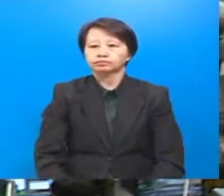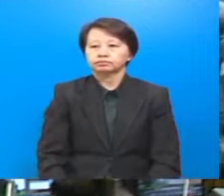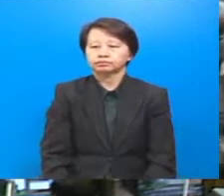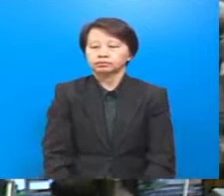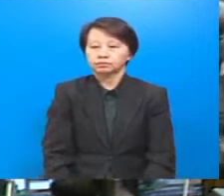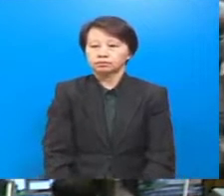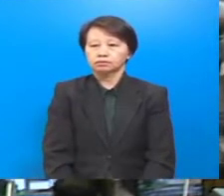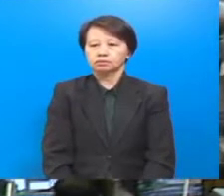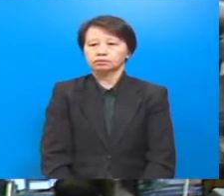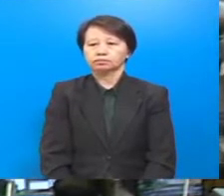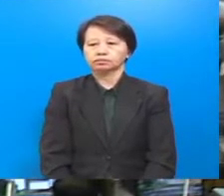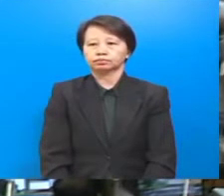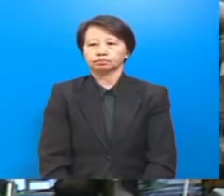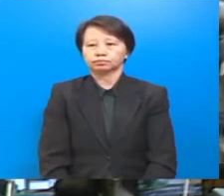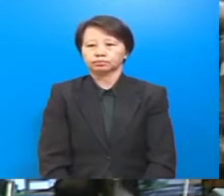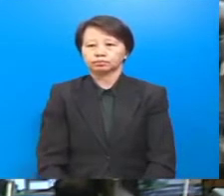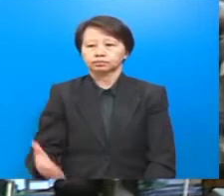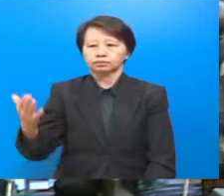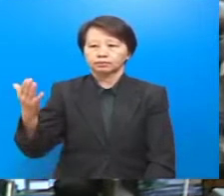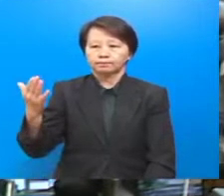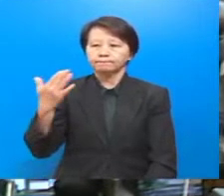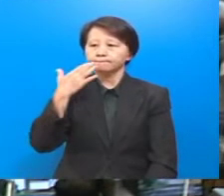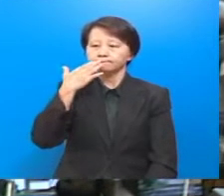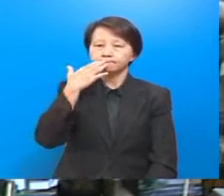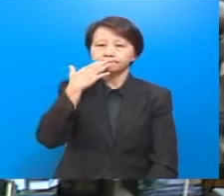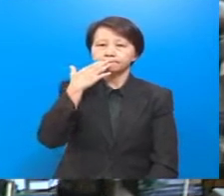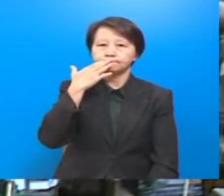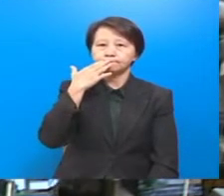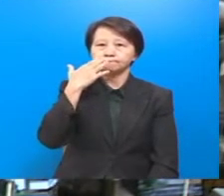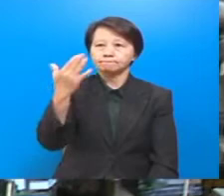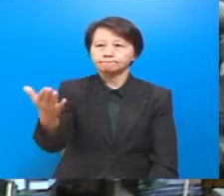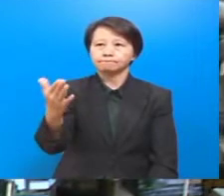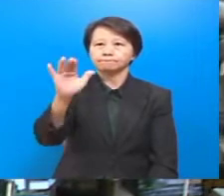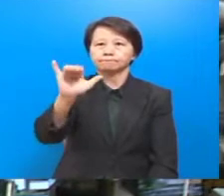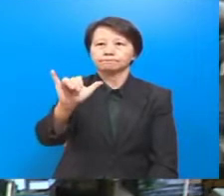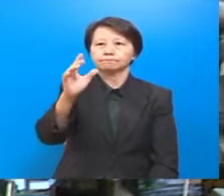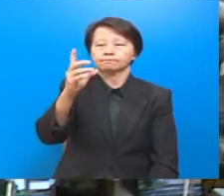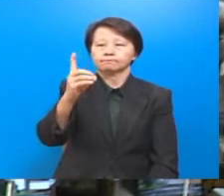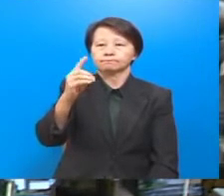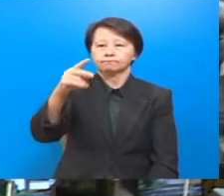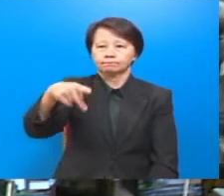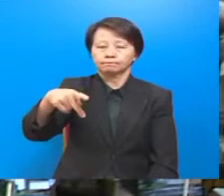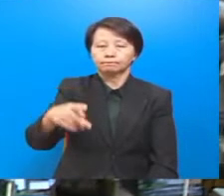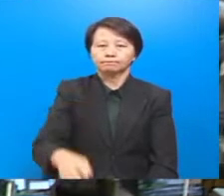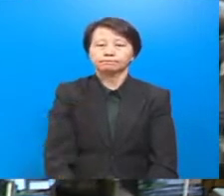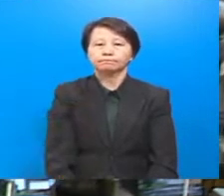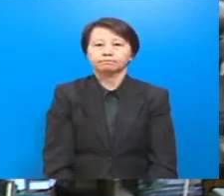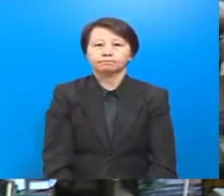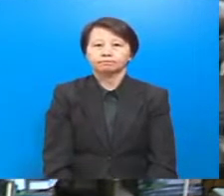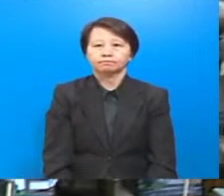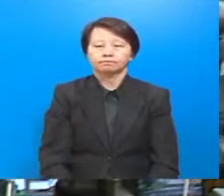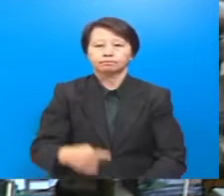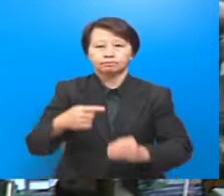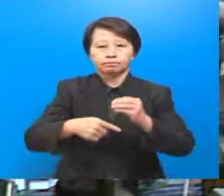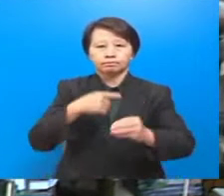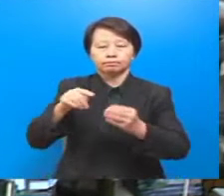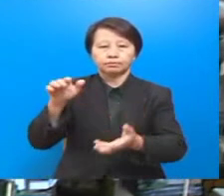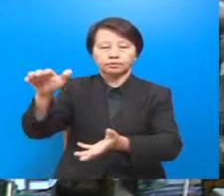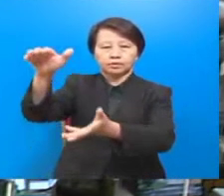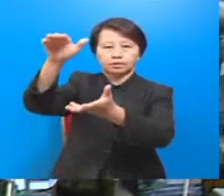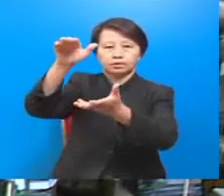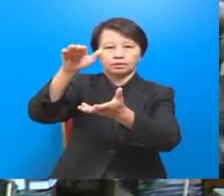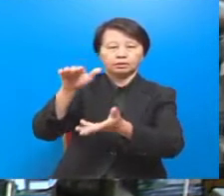sudah rahim terimakasih enteng jodoh berhubung dengan bekal